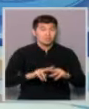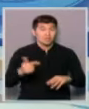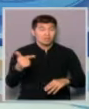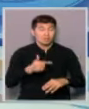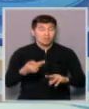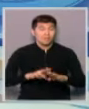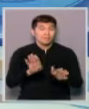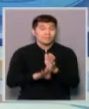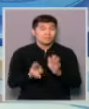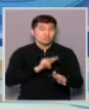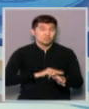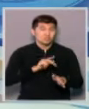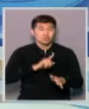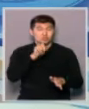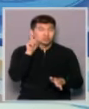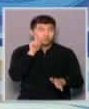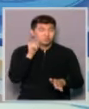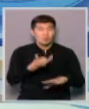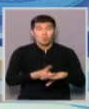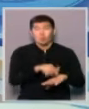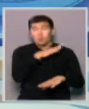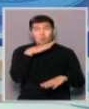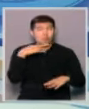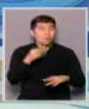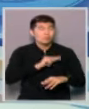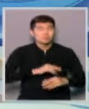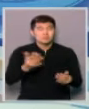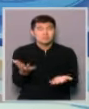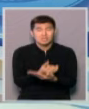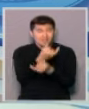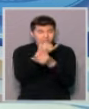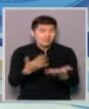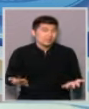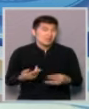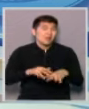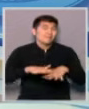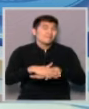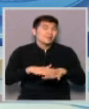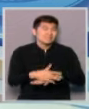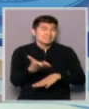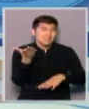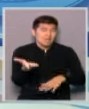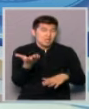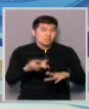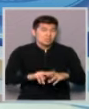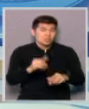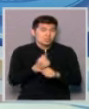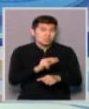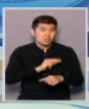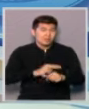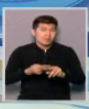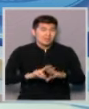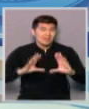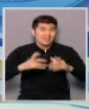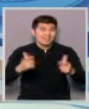Атырауда жұмыссыз жастар көбейген. Екі қолға бір күрек таппай жүргендердің тең жартысы базарда қайыр тілеп күн көріп жүр. Оның үстіне